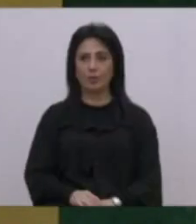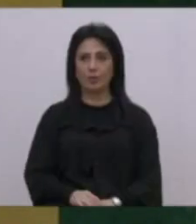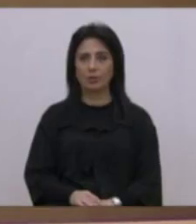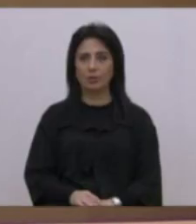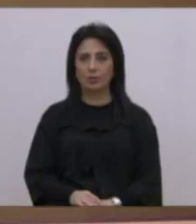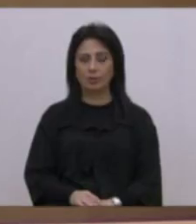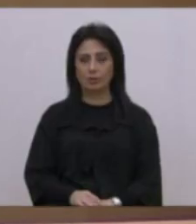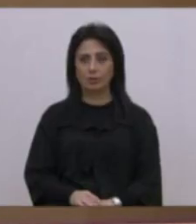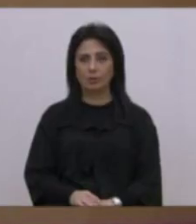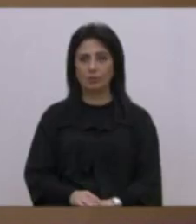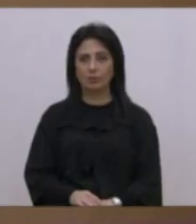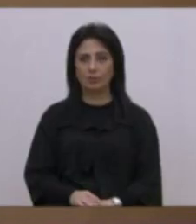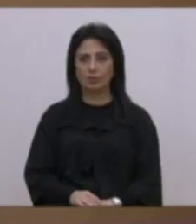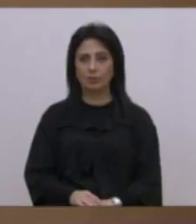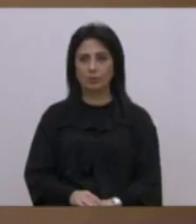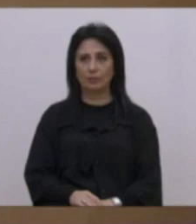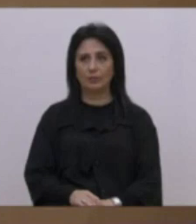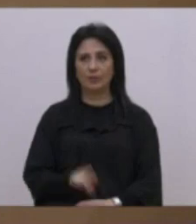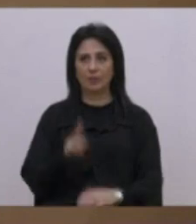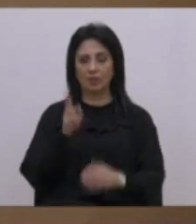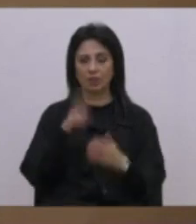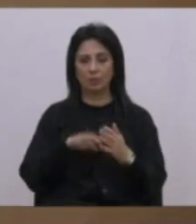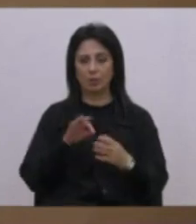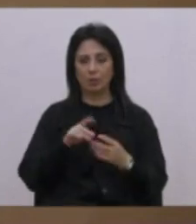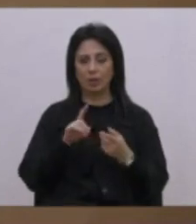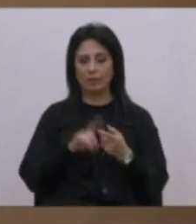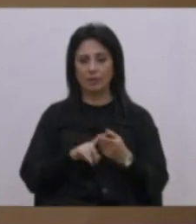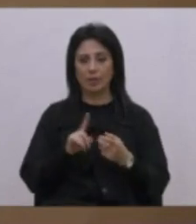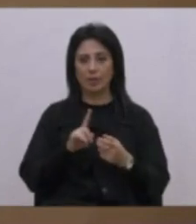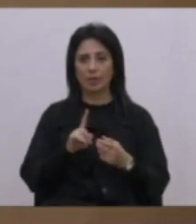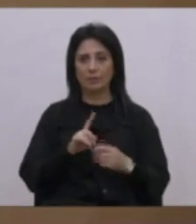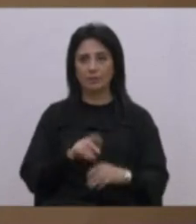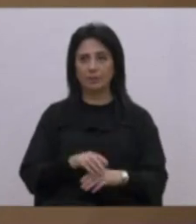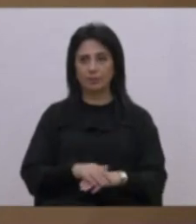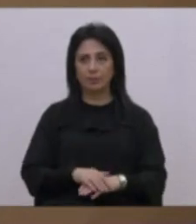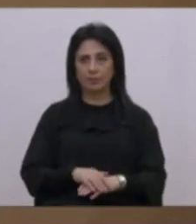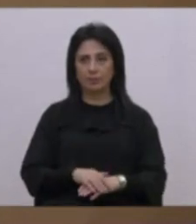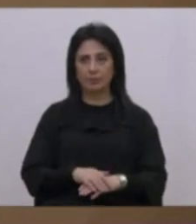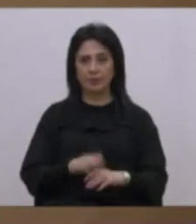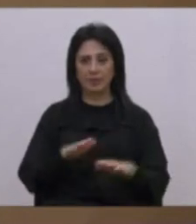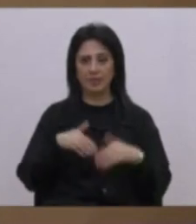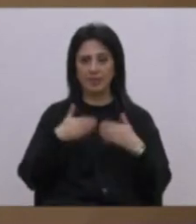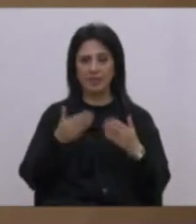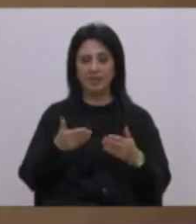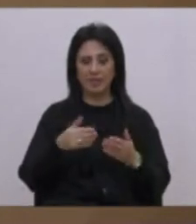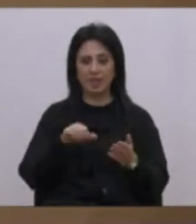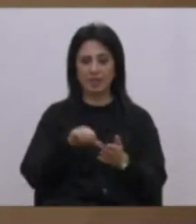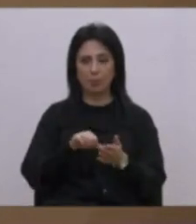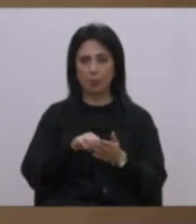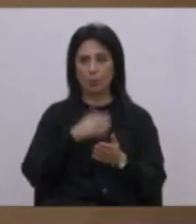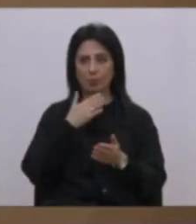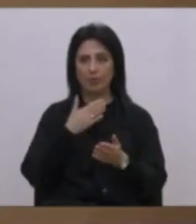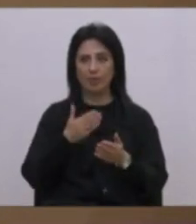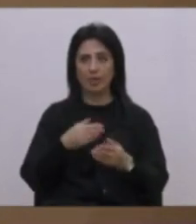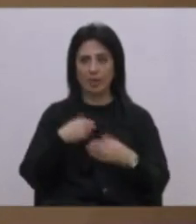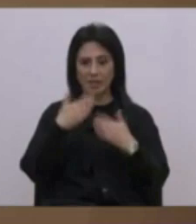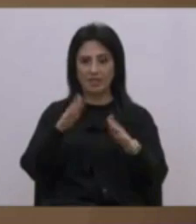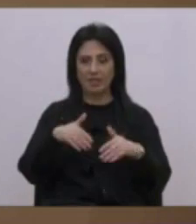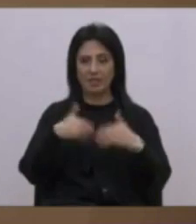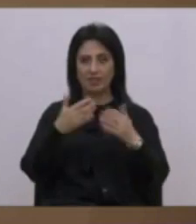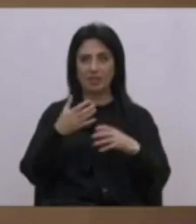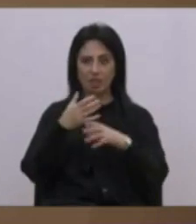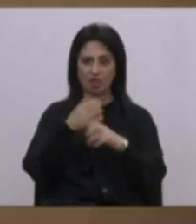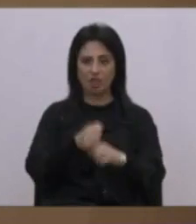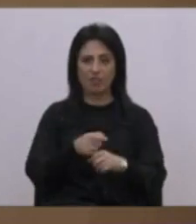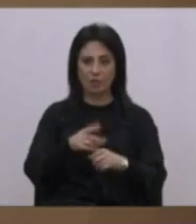მოკლედ ამ ჯარიმებთან დაკავშირებით რა. წინადადება არ დაუყენებია თოთა. აჰა, გაძლევ წინადადება.